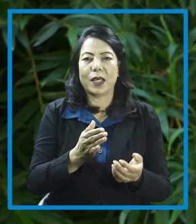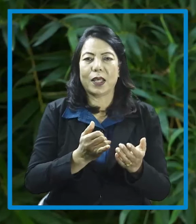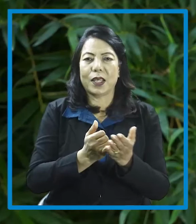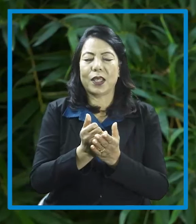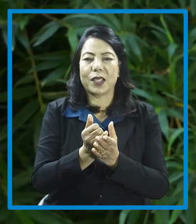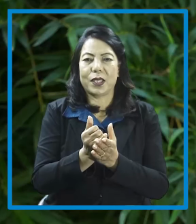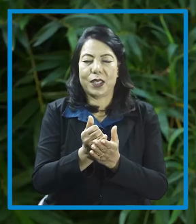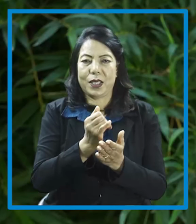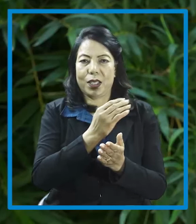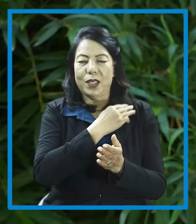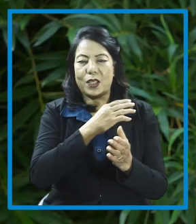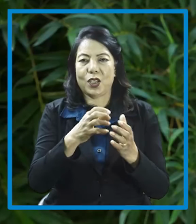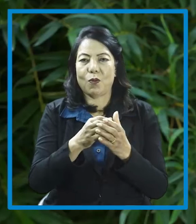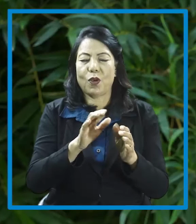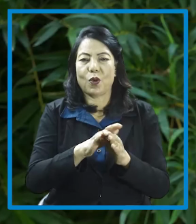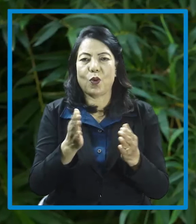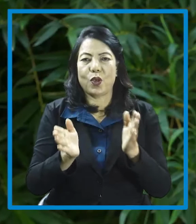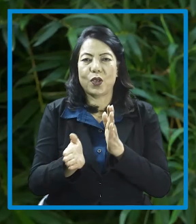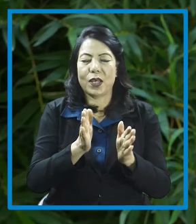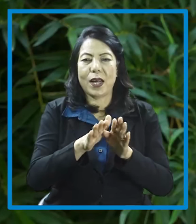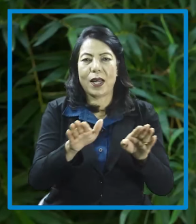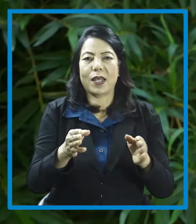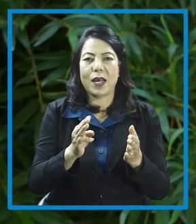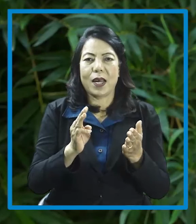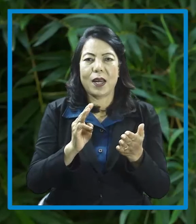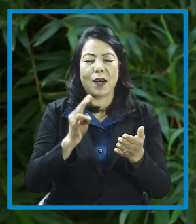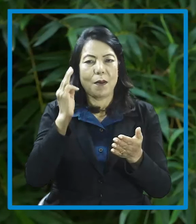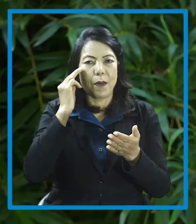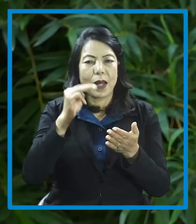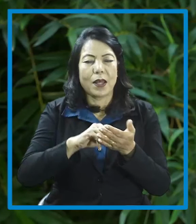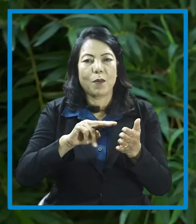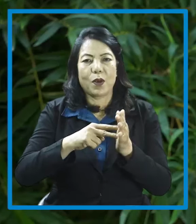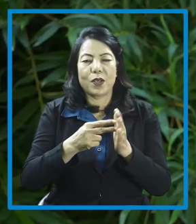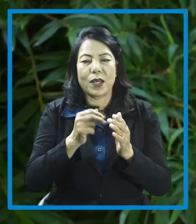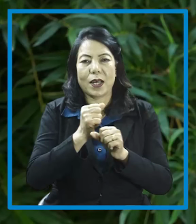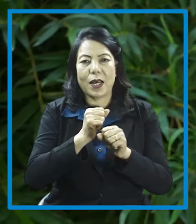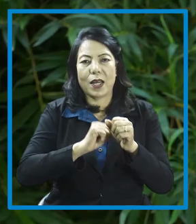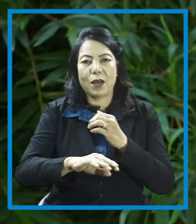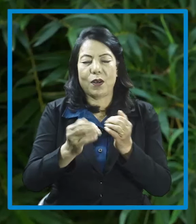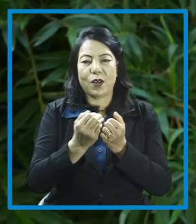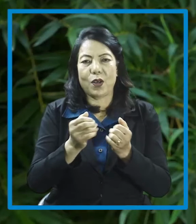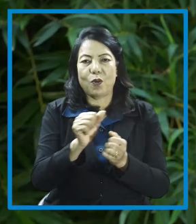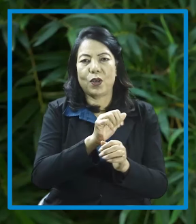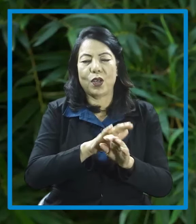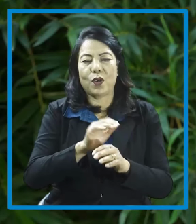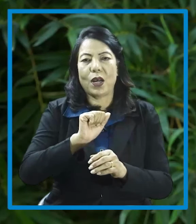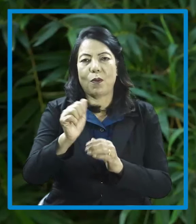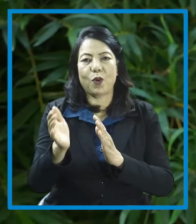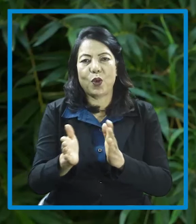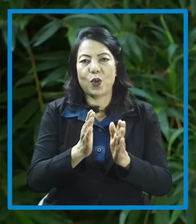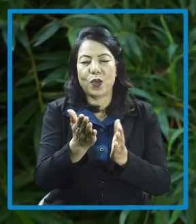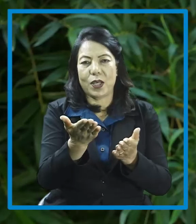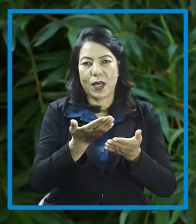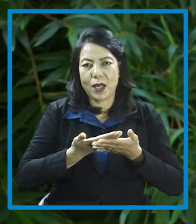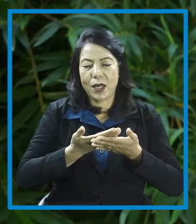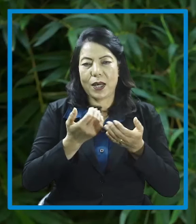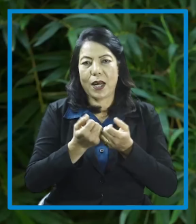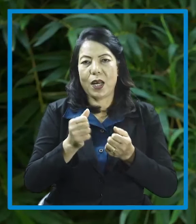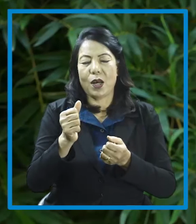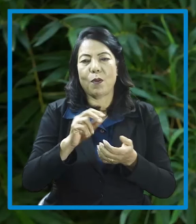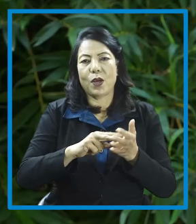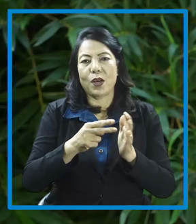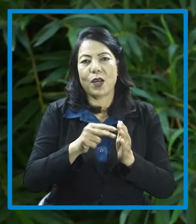द प्रोजेक्ट बट वी सपोर्टेड द प्लान अफ द फार्मर्स ग्रुप्स दे केम अप